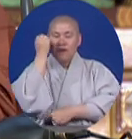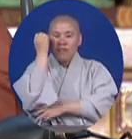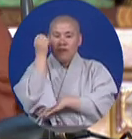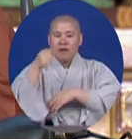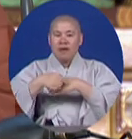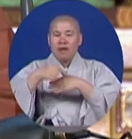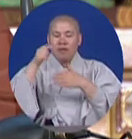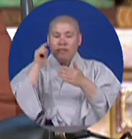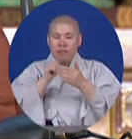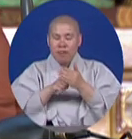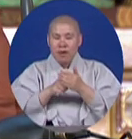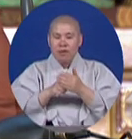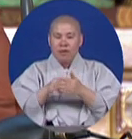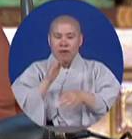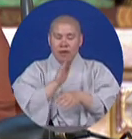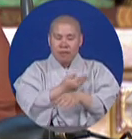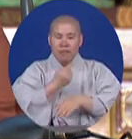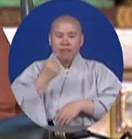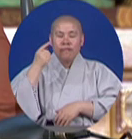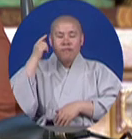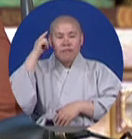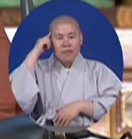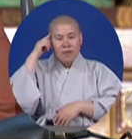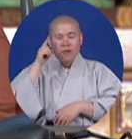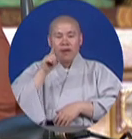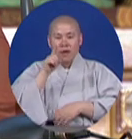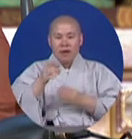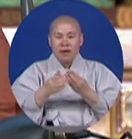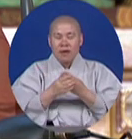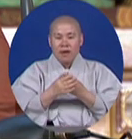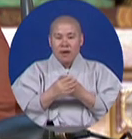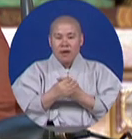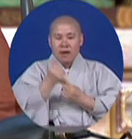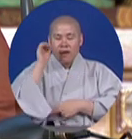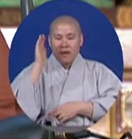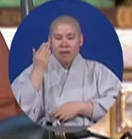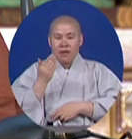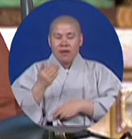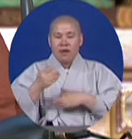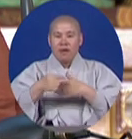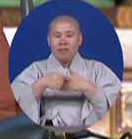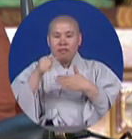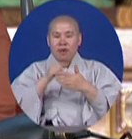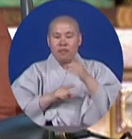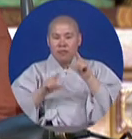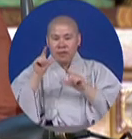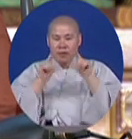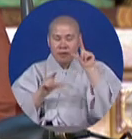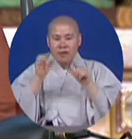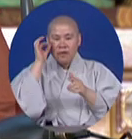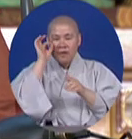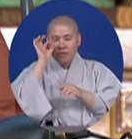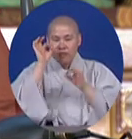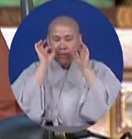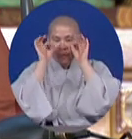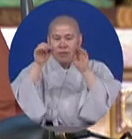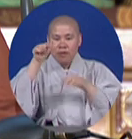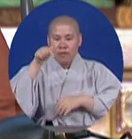망상이 하나가 돼버려요. 이게 득견심성이에요. 이게 심성을 본다. 이래가지고 이걸 구경각이라 이렇게